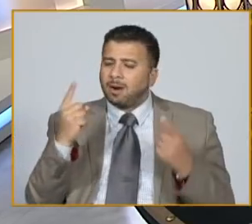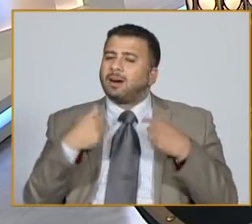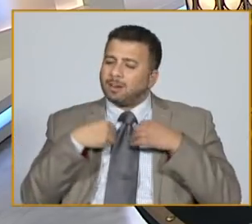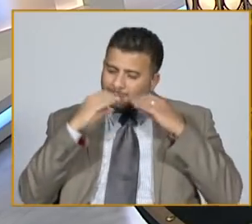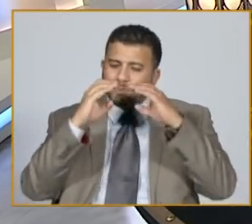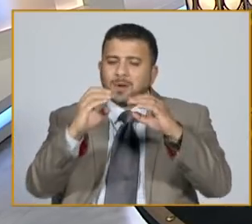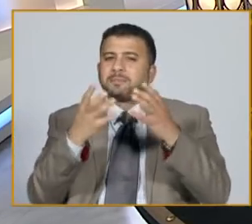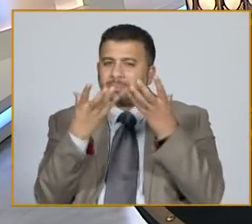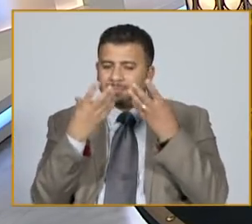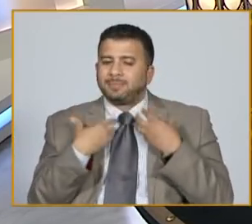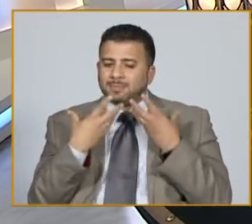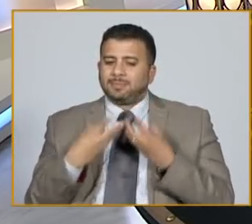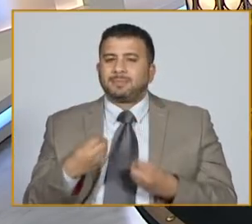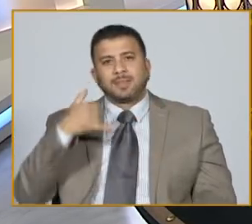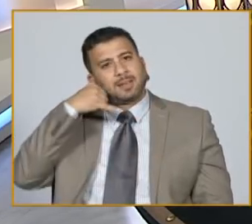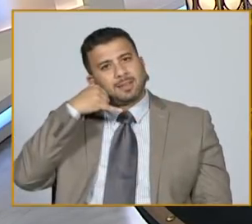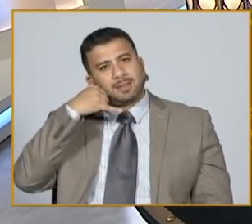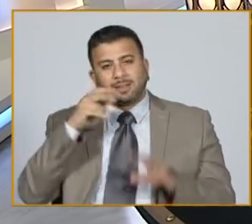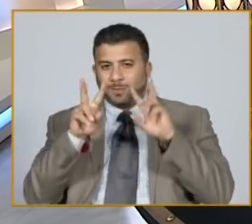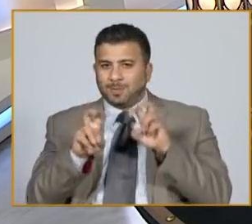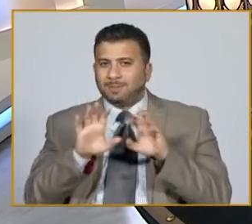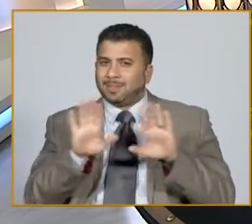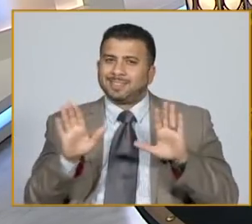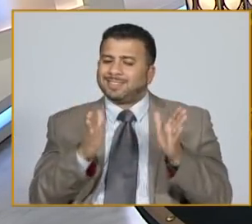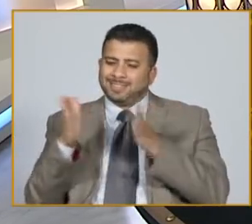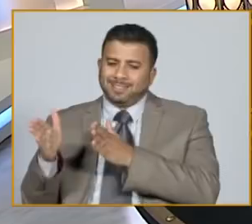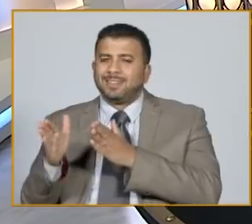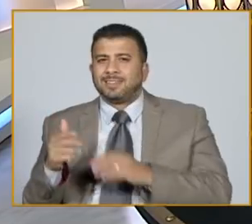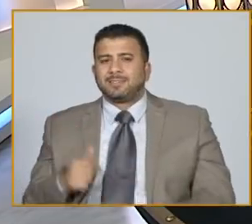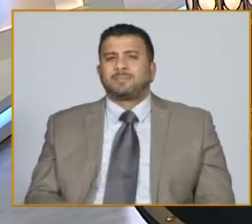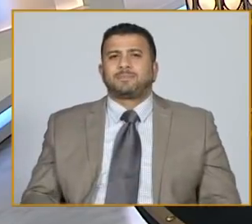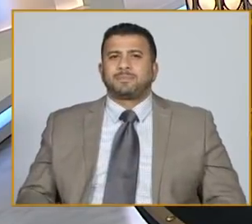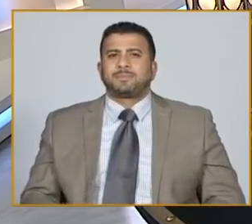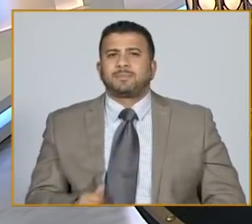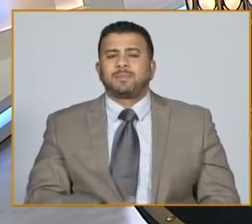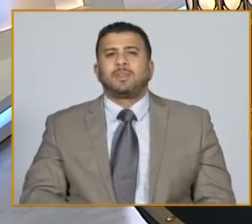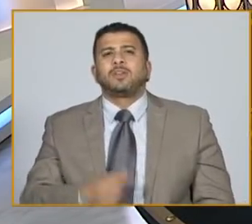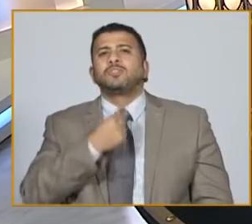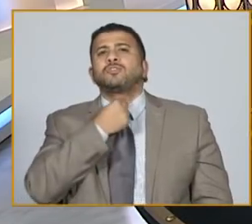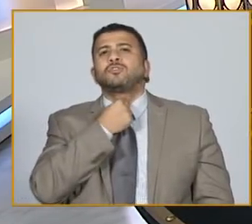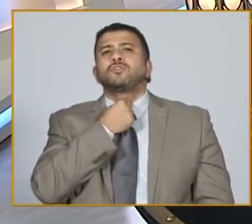الله يطول عمرك. مشكور يا احمد. نكتفي اعتقد. طيب يوم الجمعه الماضي،